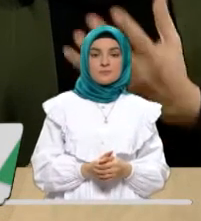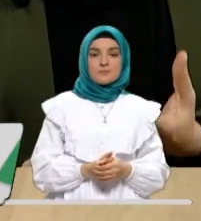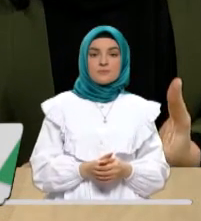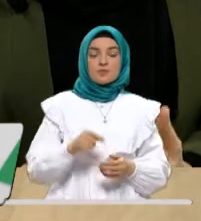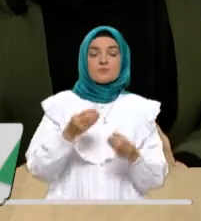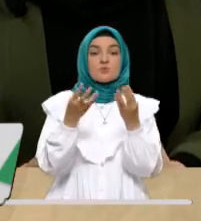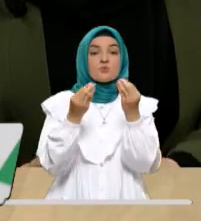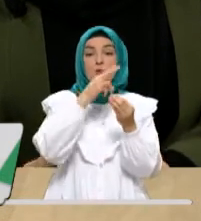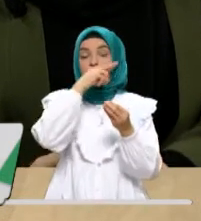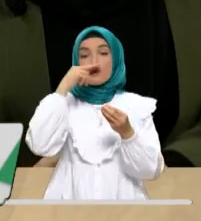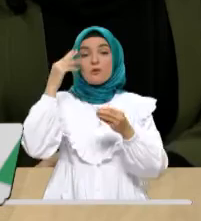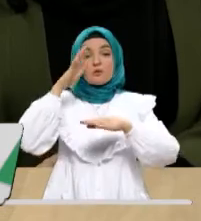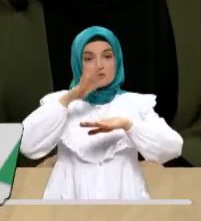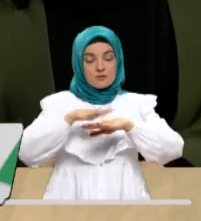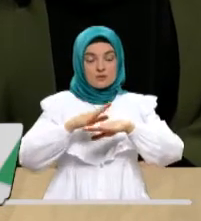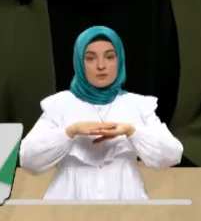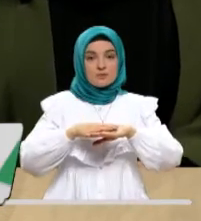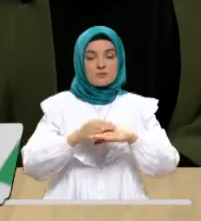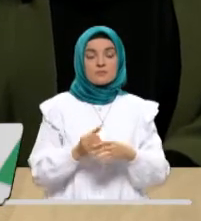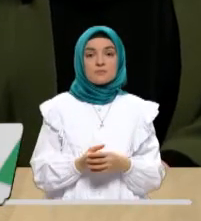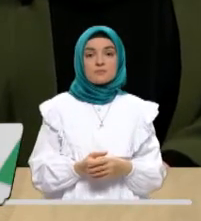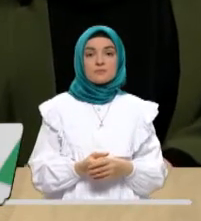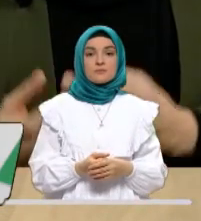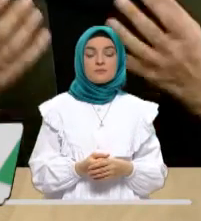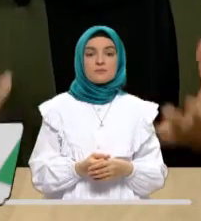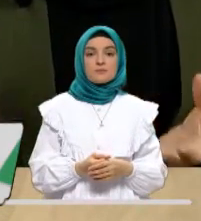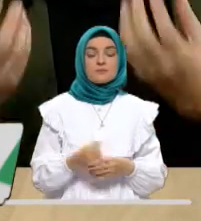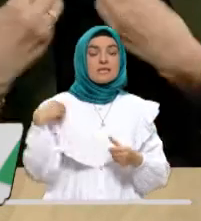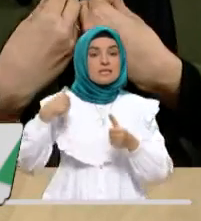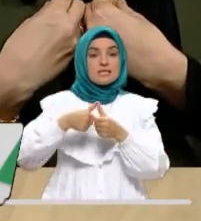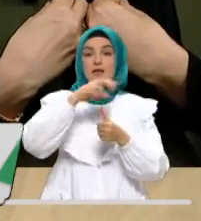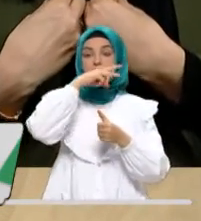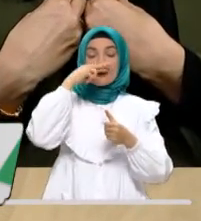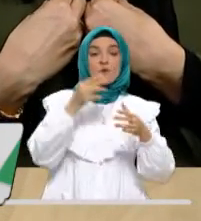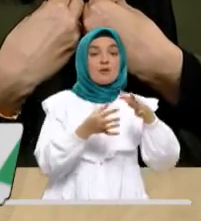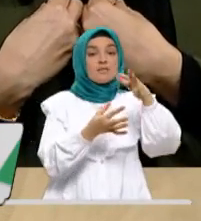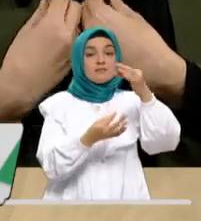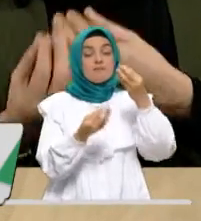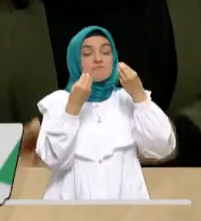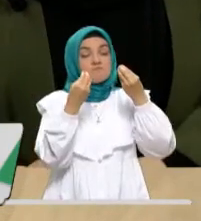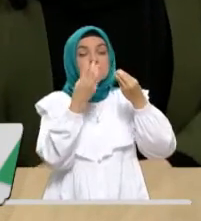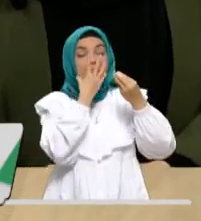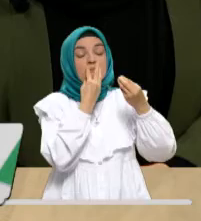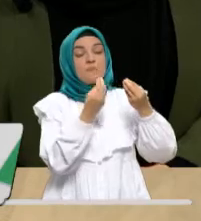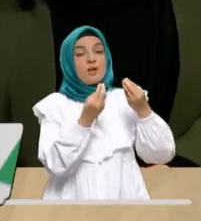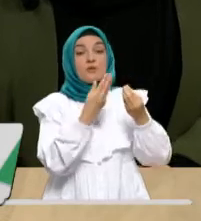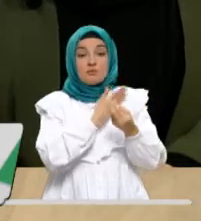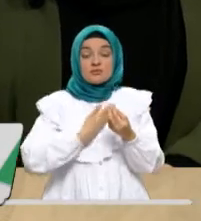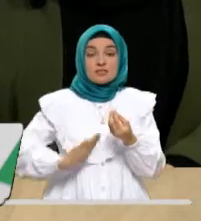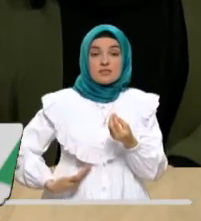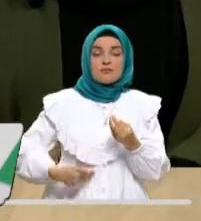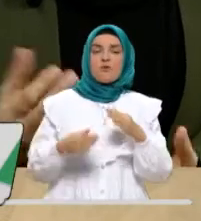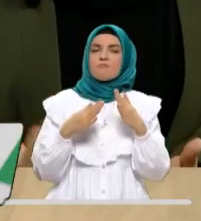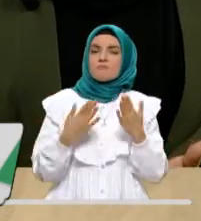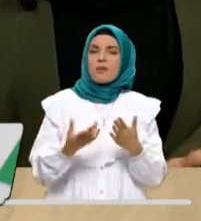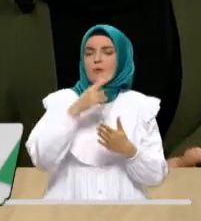çok kokulu yapılıyor bu tip ürünler. Yine koku çok insanları tatmin eden bir durum. Ama